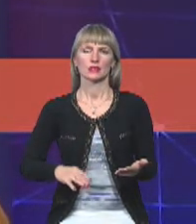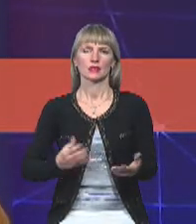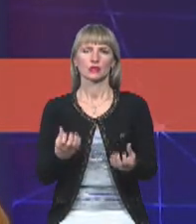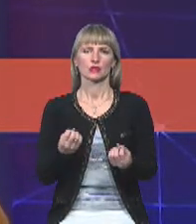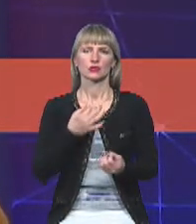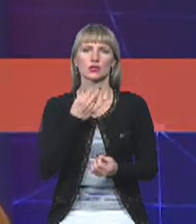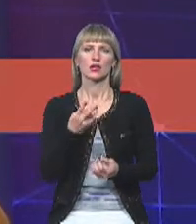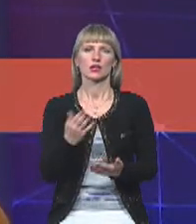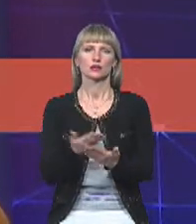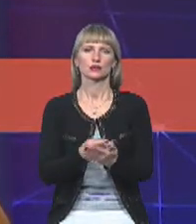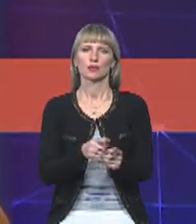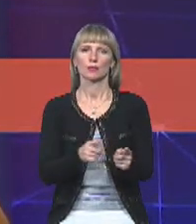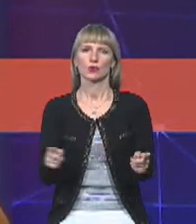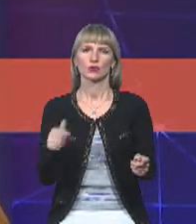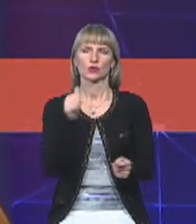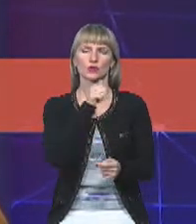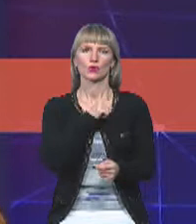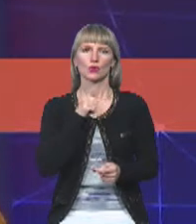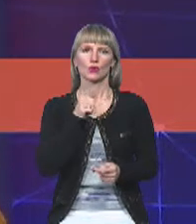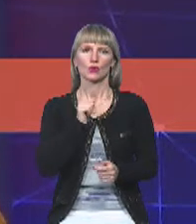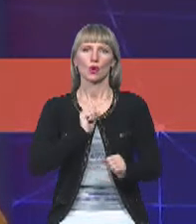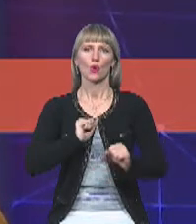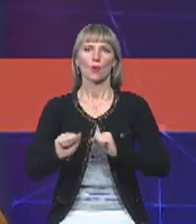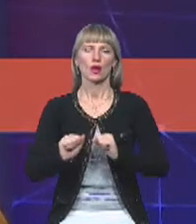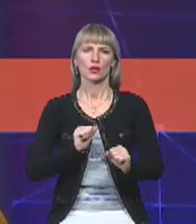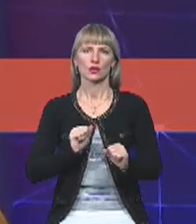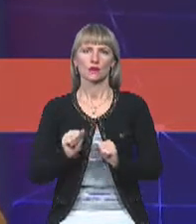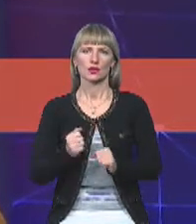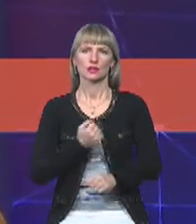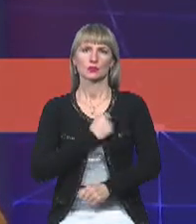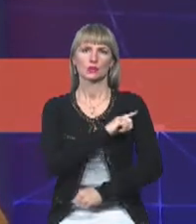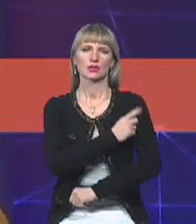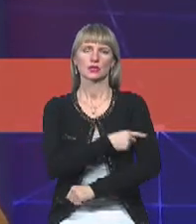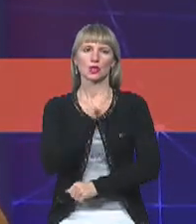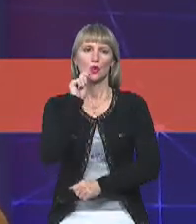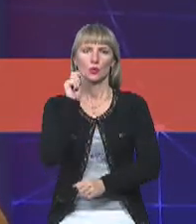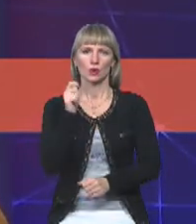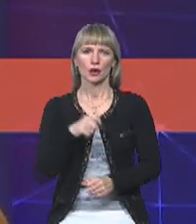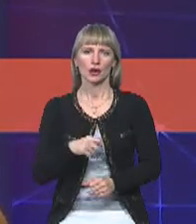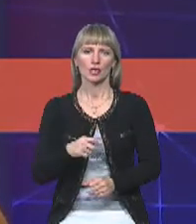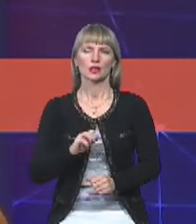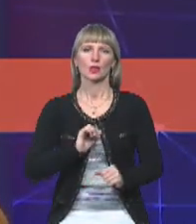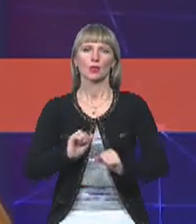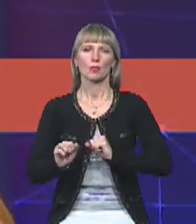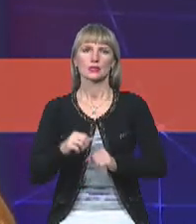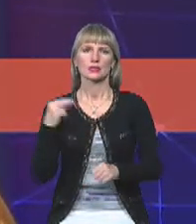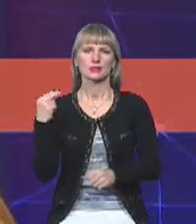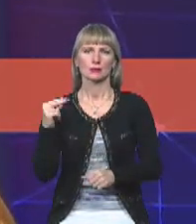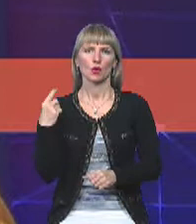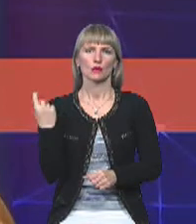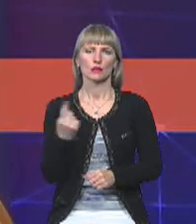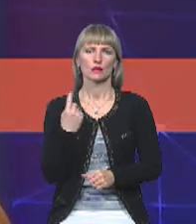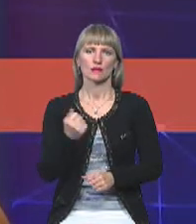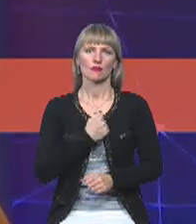повторимось, до сюжету, на протязі року командування Збройних сил України, безпосередньо командування Запорізького